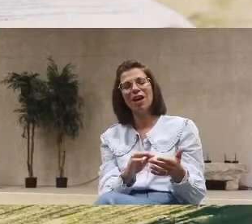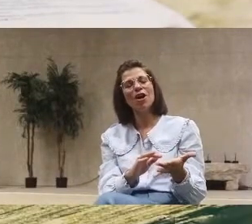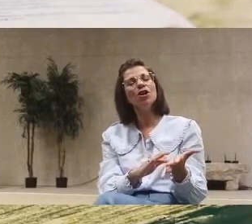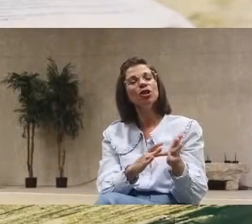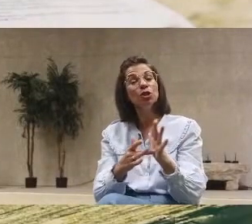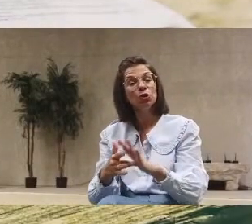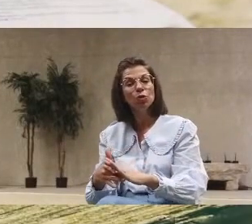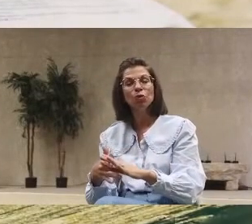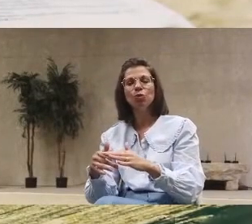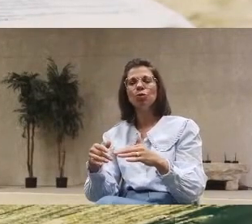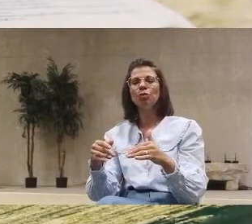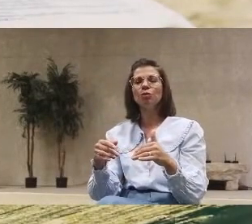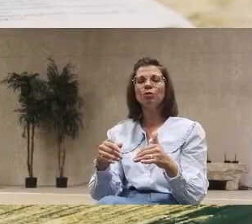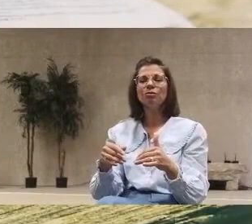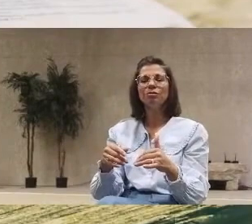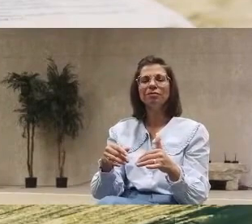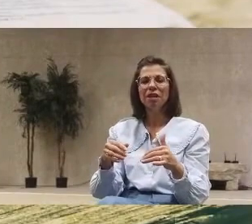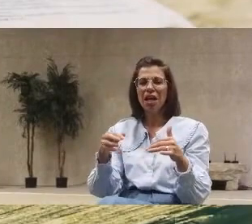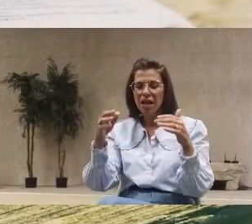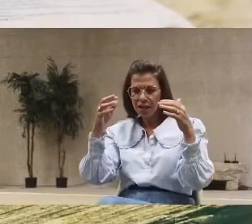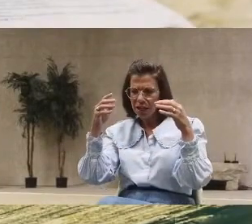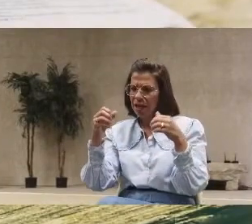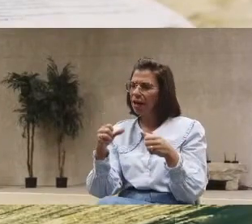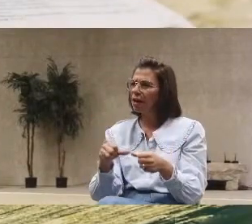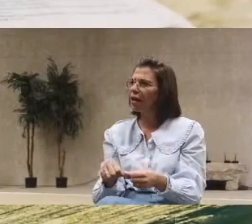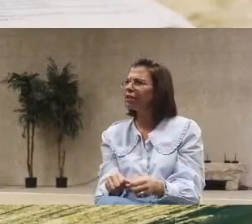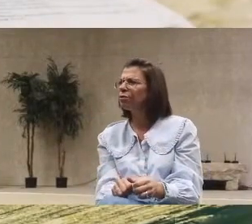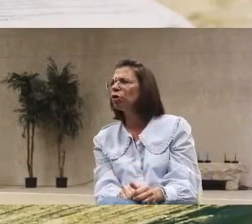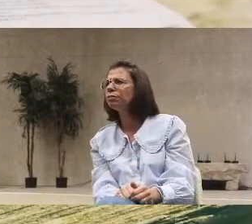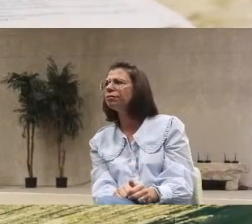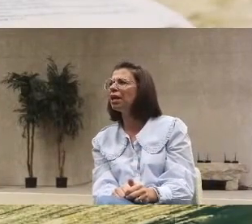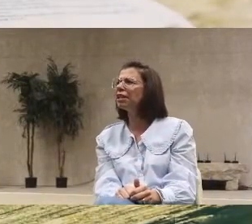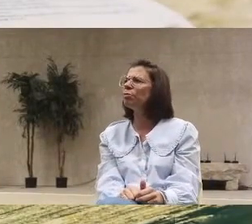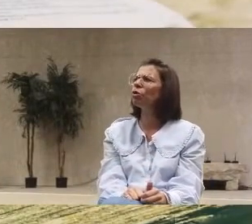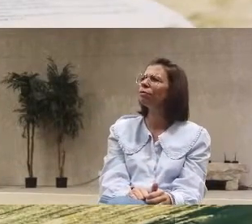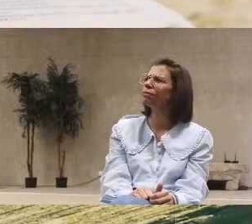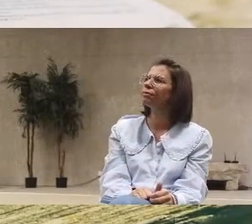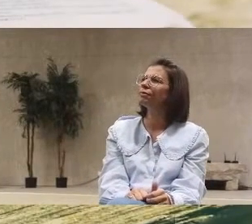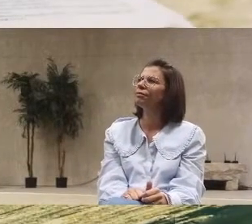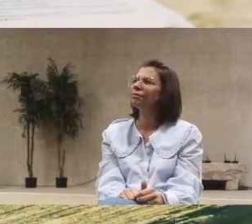Il s'entretue, ou en tout cas, le plus fort mange le plus faible.